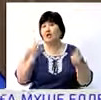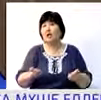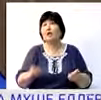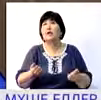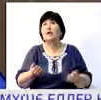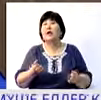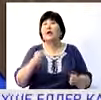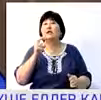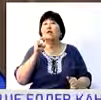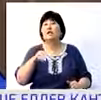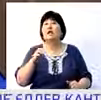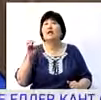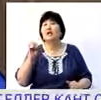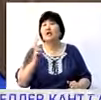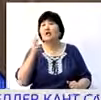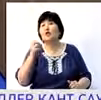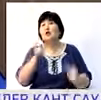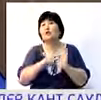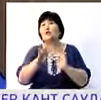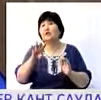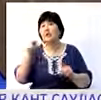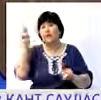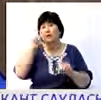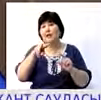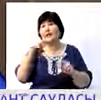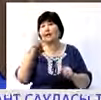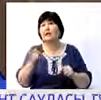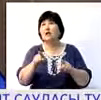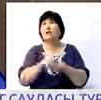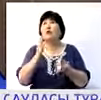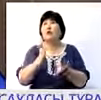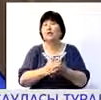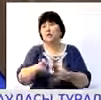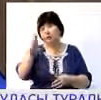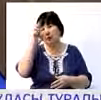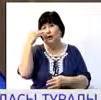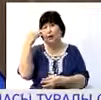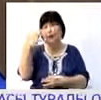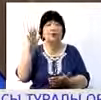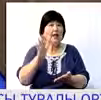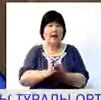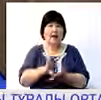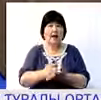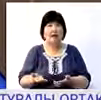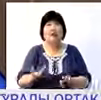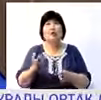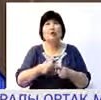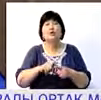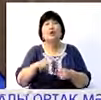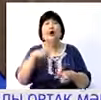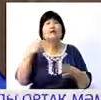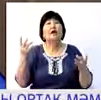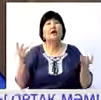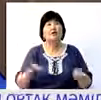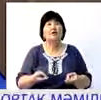Текей Есетов атындағы 264-ші мектеп лицейдің ғимарат сыртында орналасқан мемлекеттік ту ластанған. Осы жерде айта кету